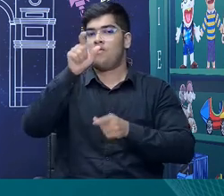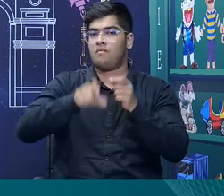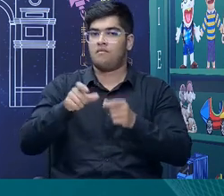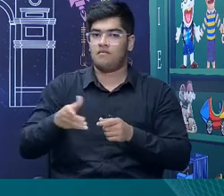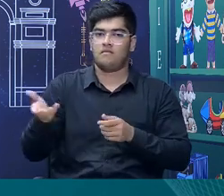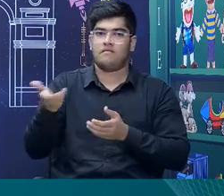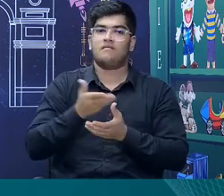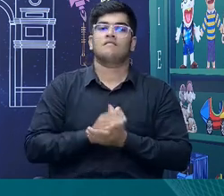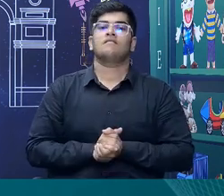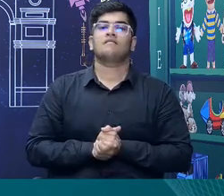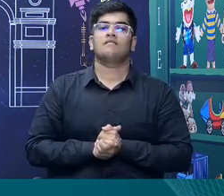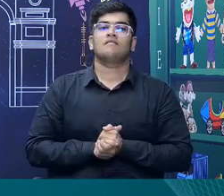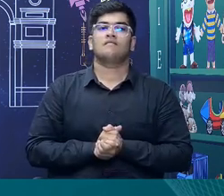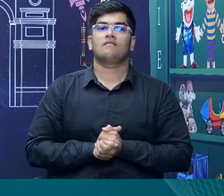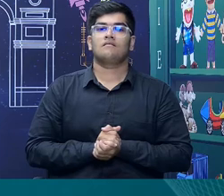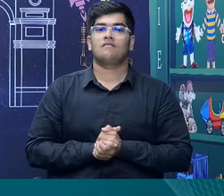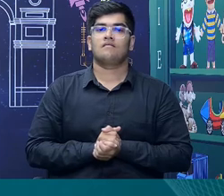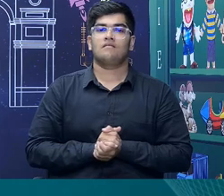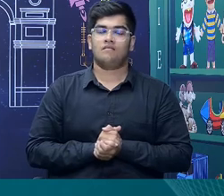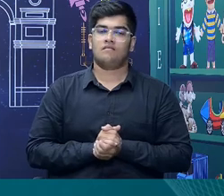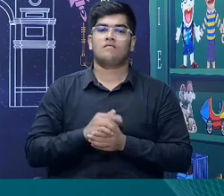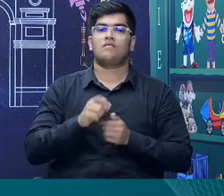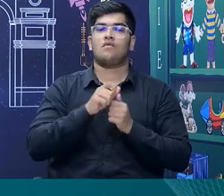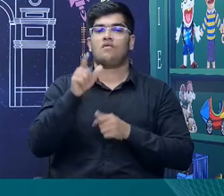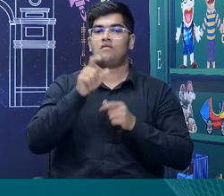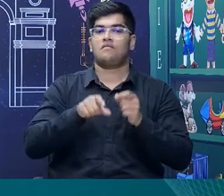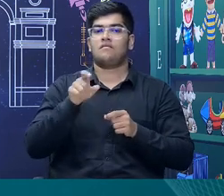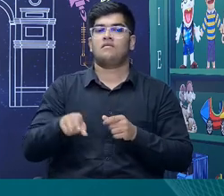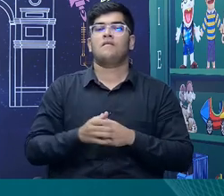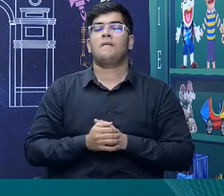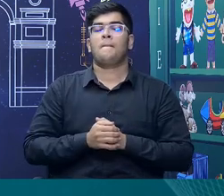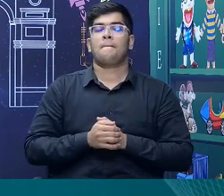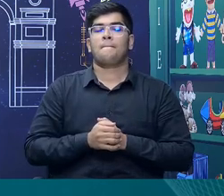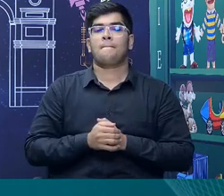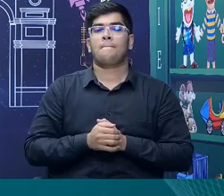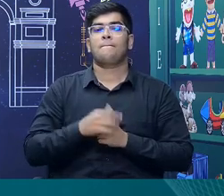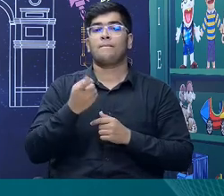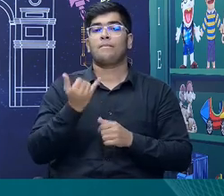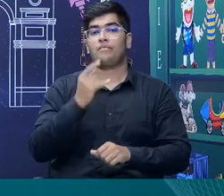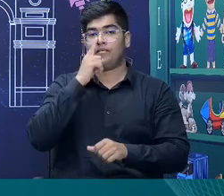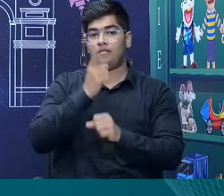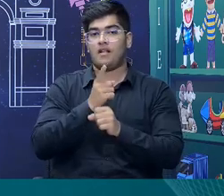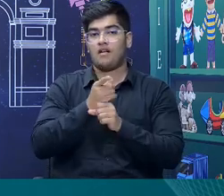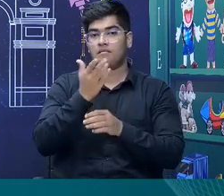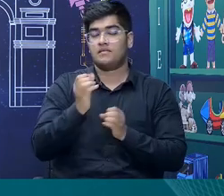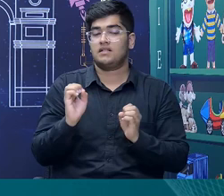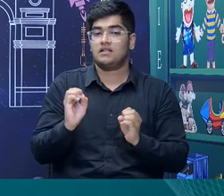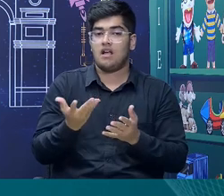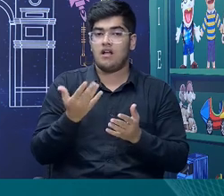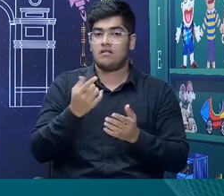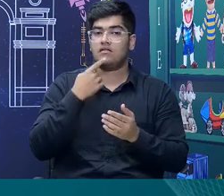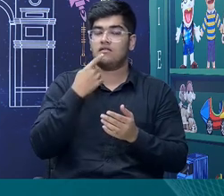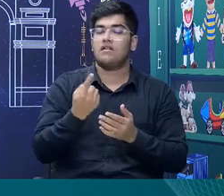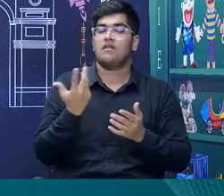मैं और आपको भी सर बहुत-बहुत शुभकामनाएं सभी को तो मैं ने शुरुआत बहुत अच्छी कारी है की गणेश